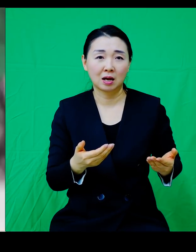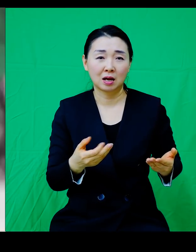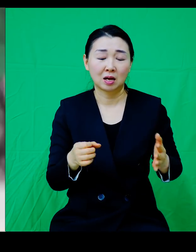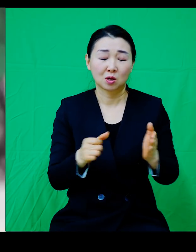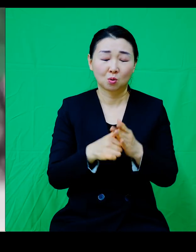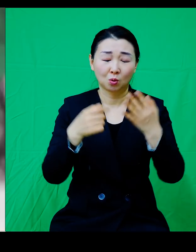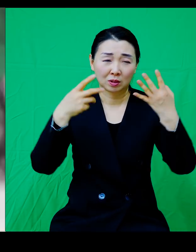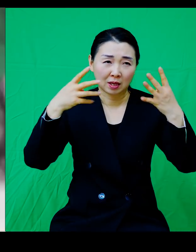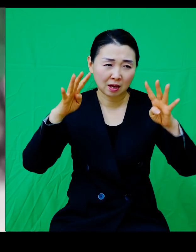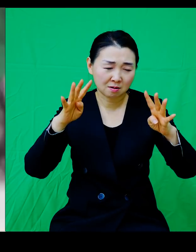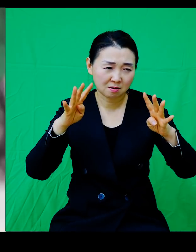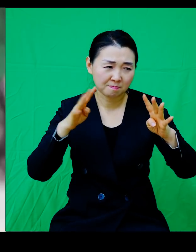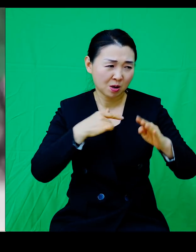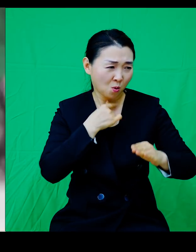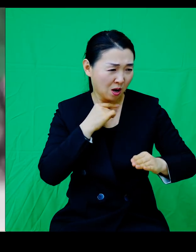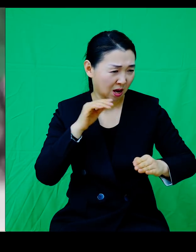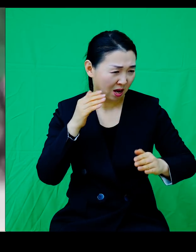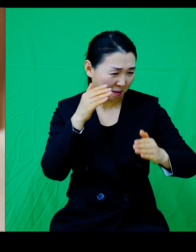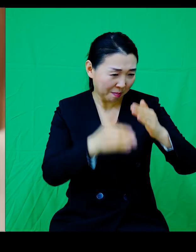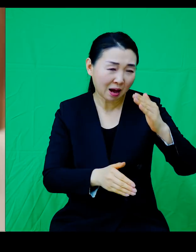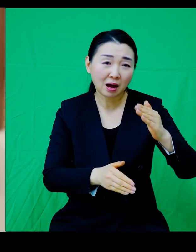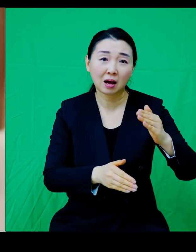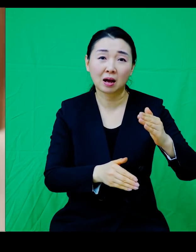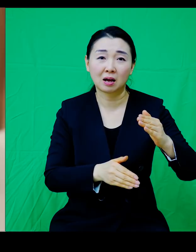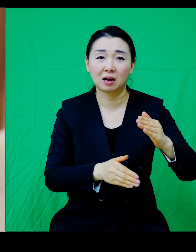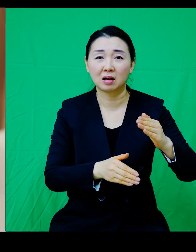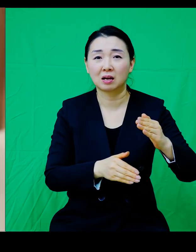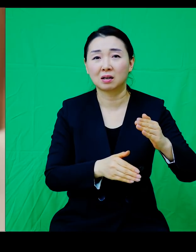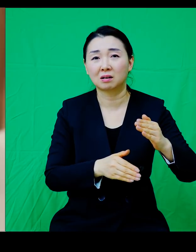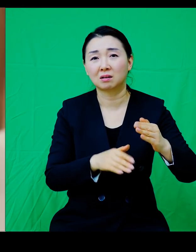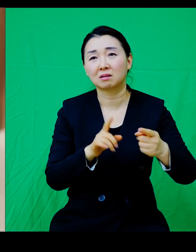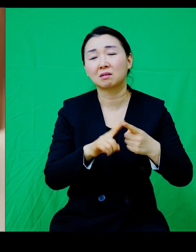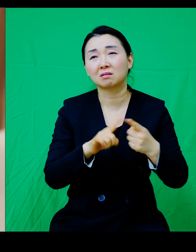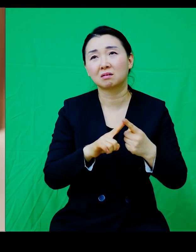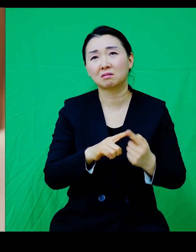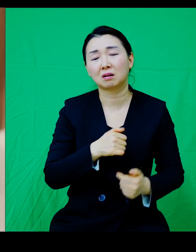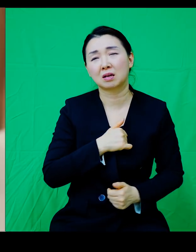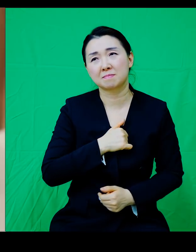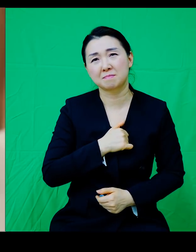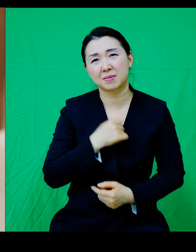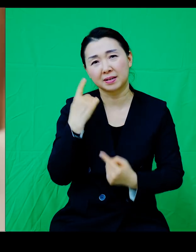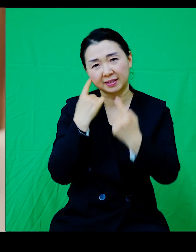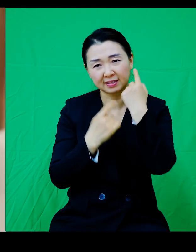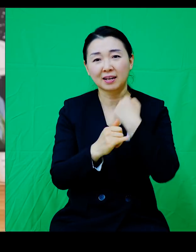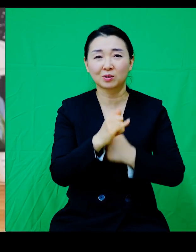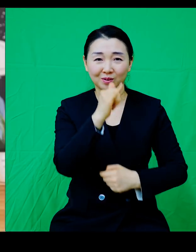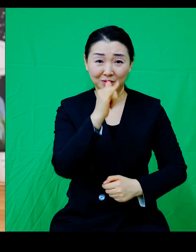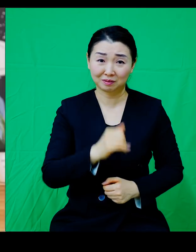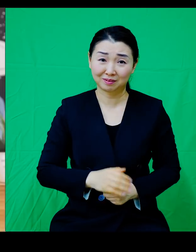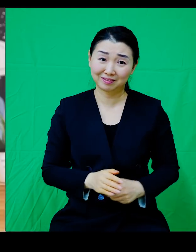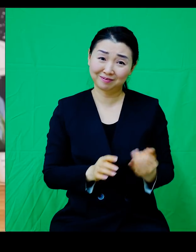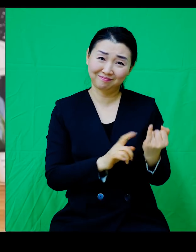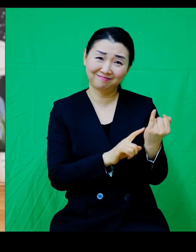왔고 또 못 미치는 그런 대학교에 갔고 그런 부분들은 되게 열등감이